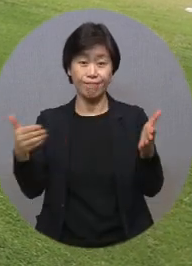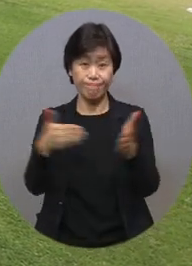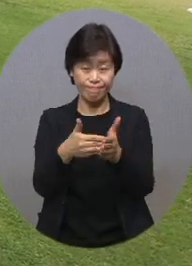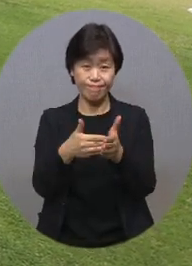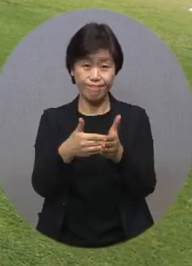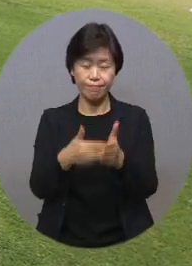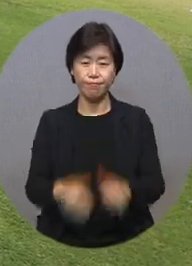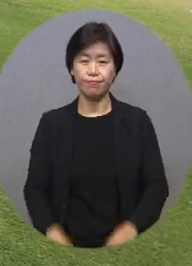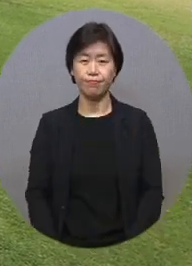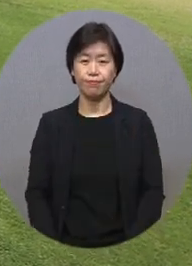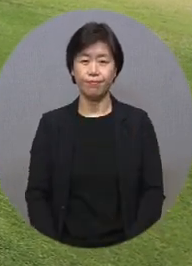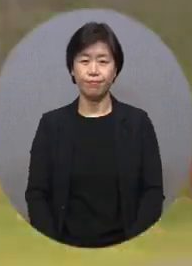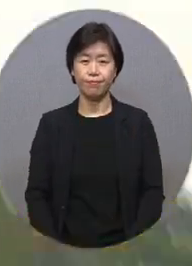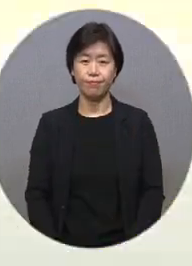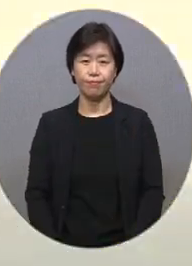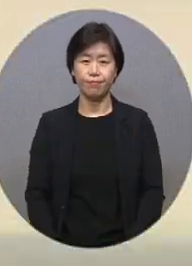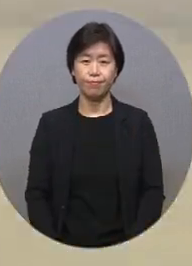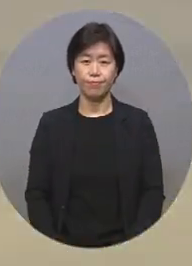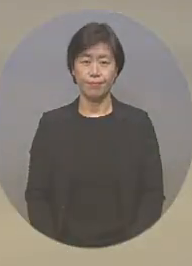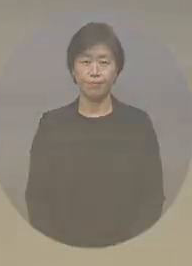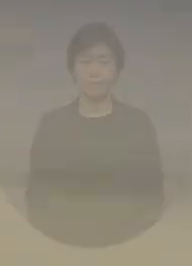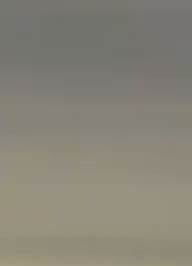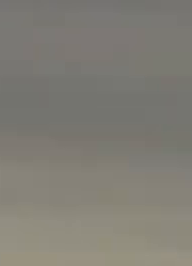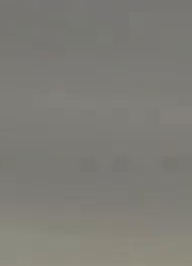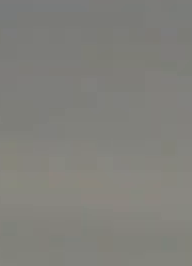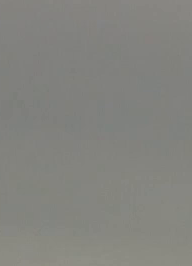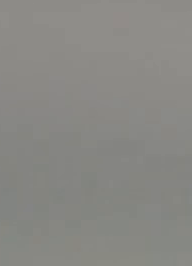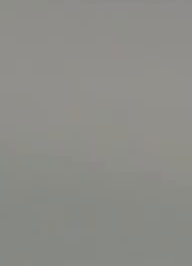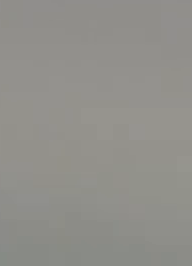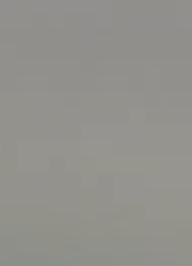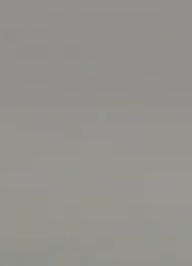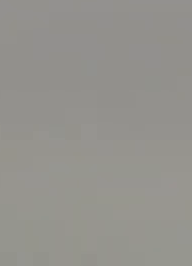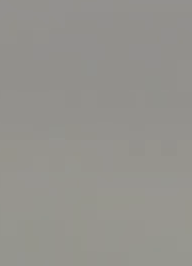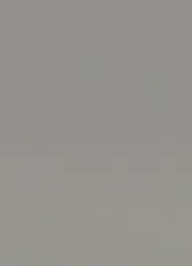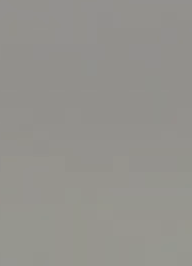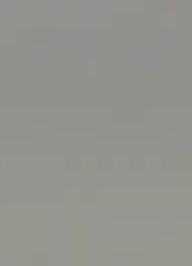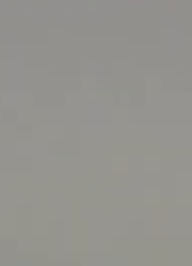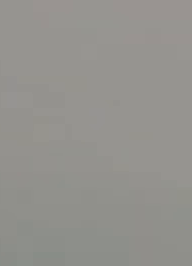와우! 와우! 와우!